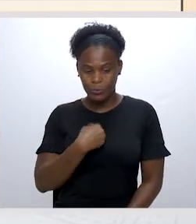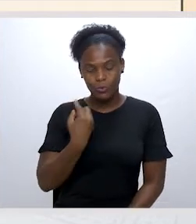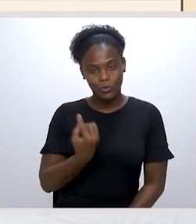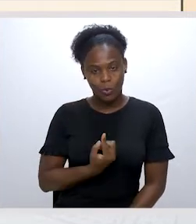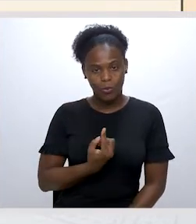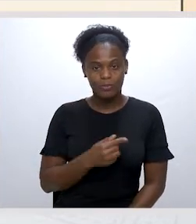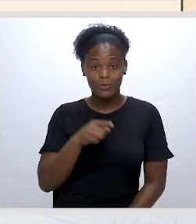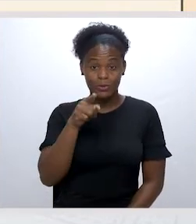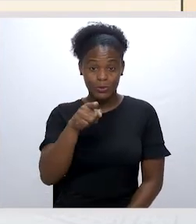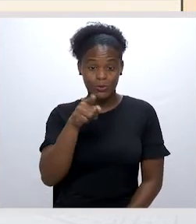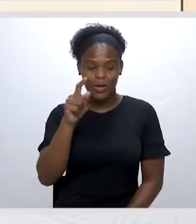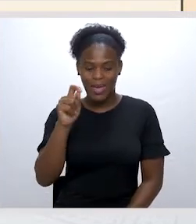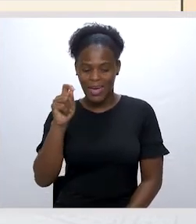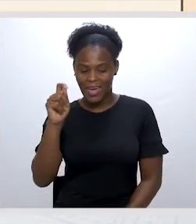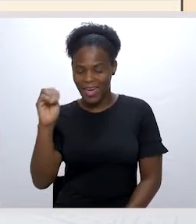tu es »,